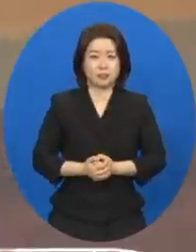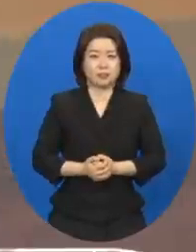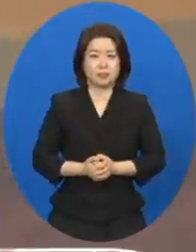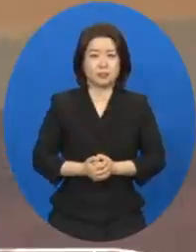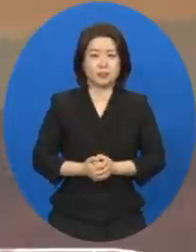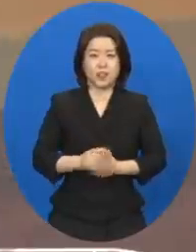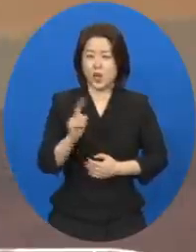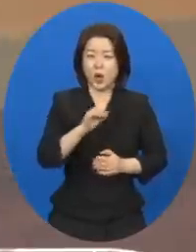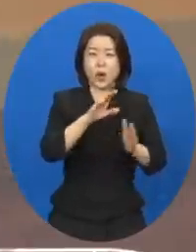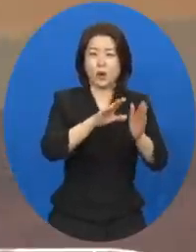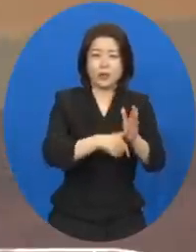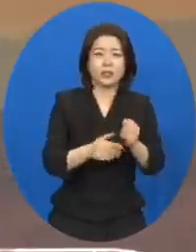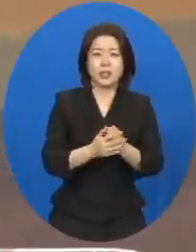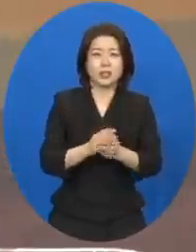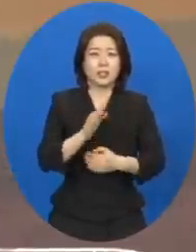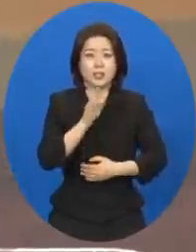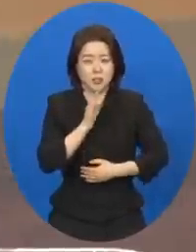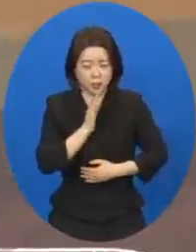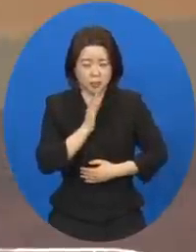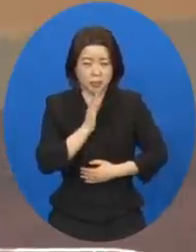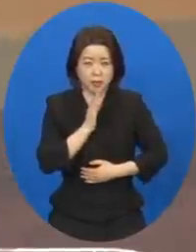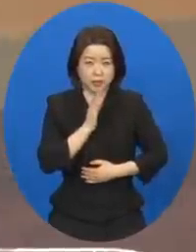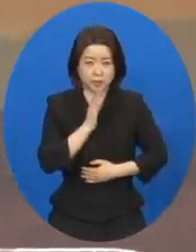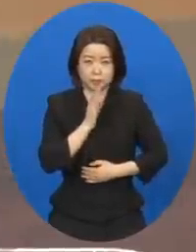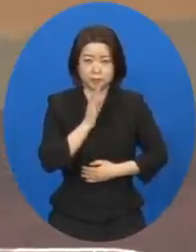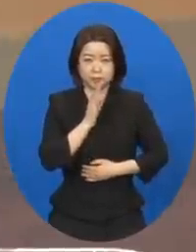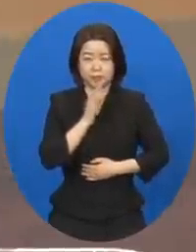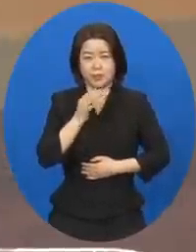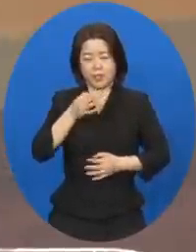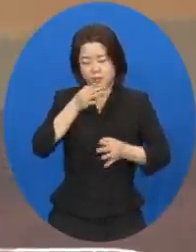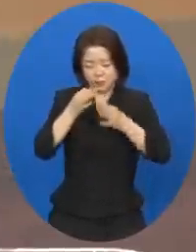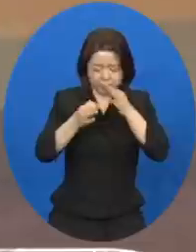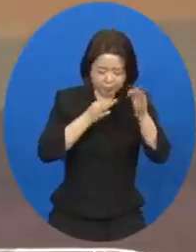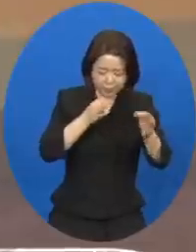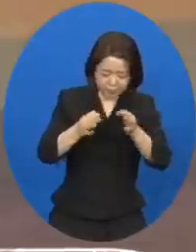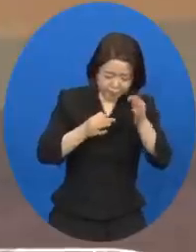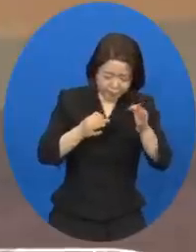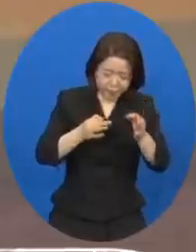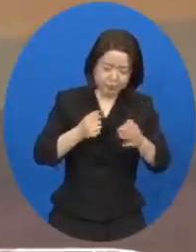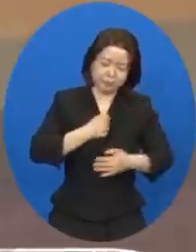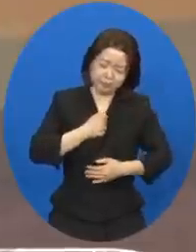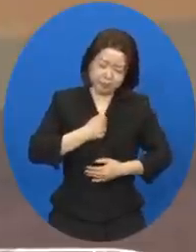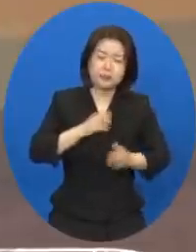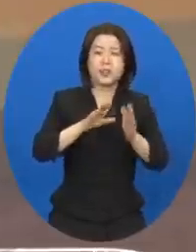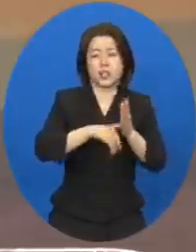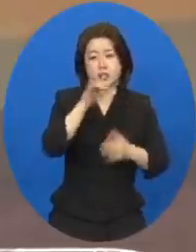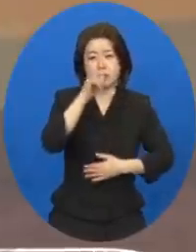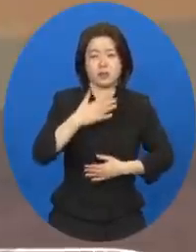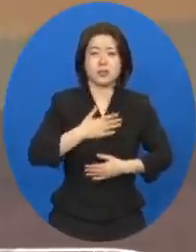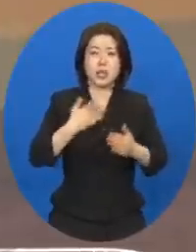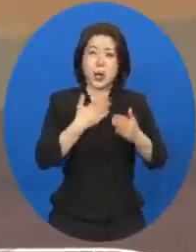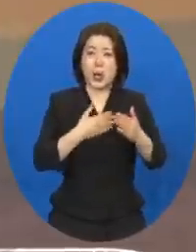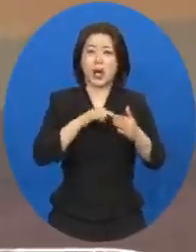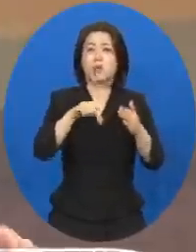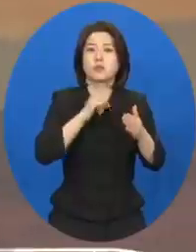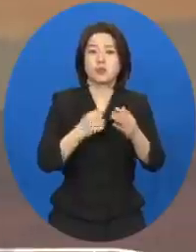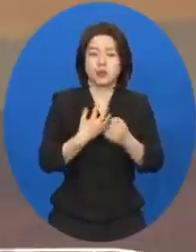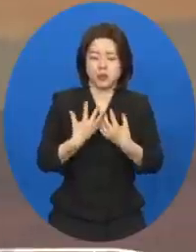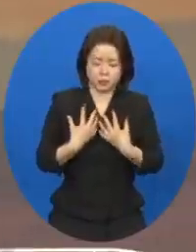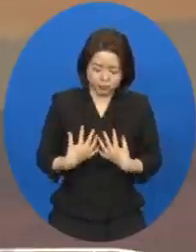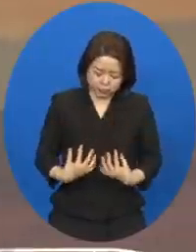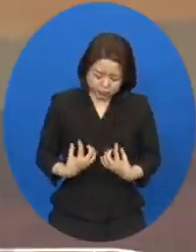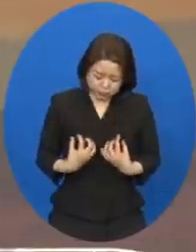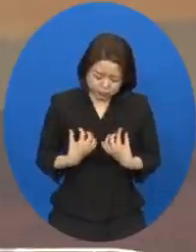정말 어떤 때는 정말 막 통곡을 하고 싶을 때도 있어요. 제 가슴 속에 막 부글부글